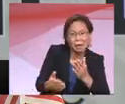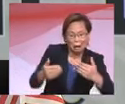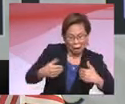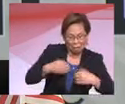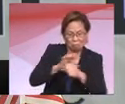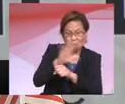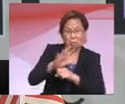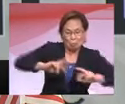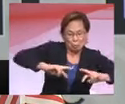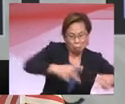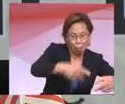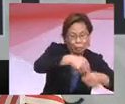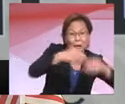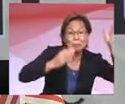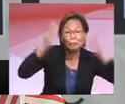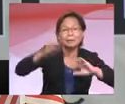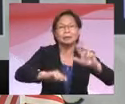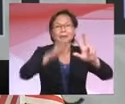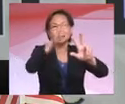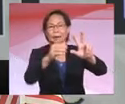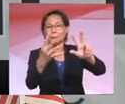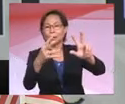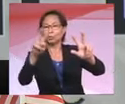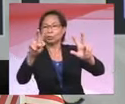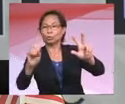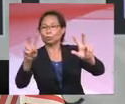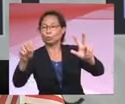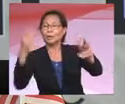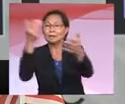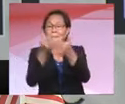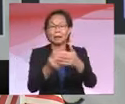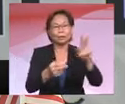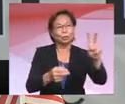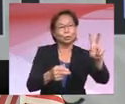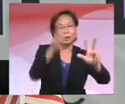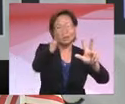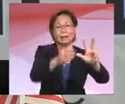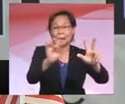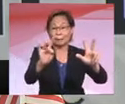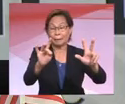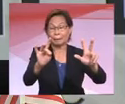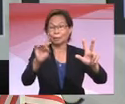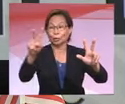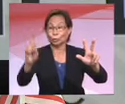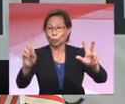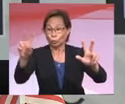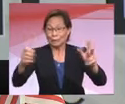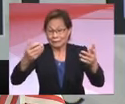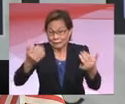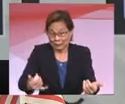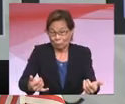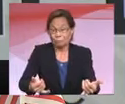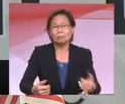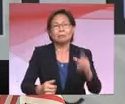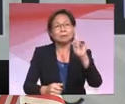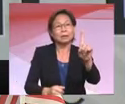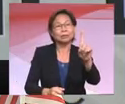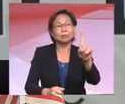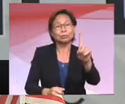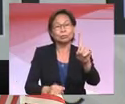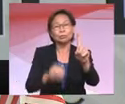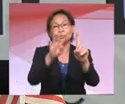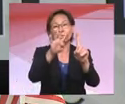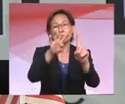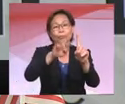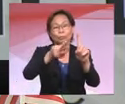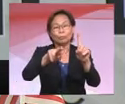negara. Daripada 3 April 2020 sehingga 23 Ogos 2020, seramai